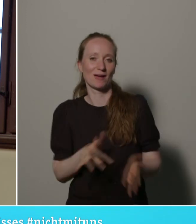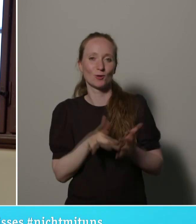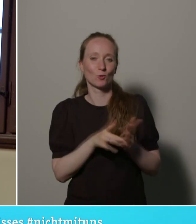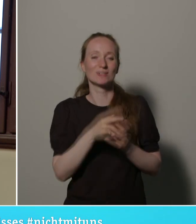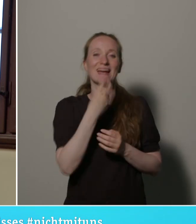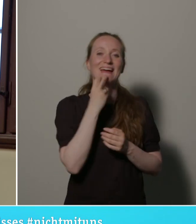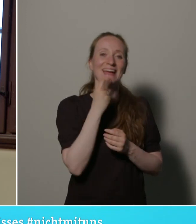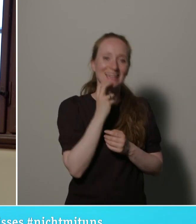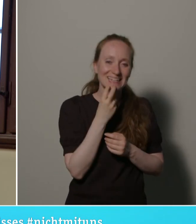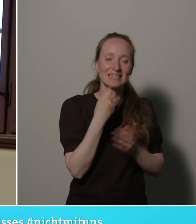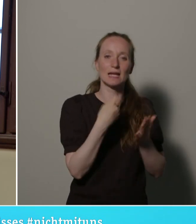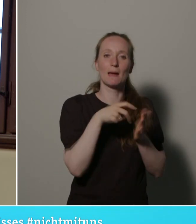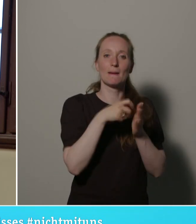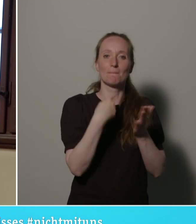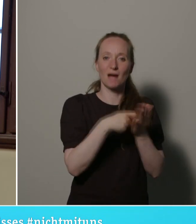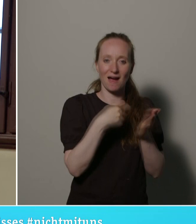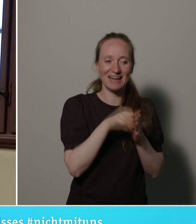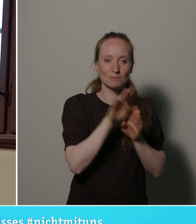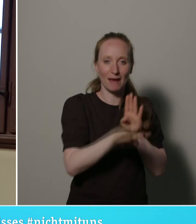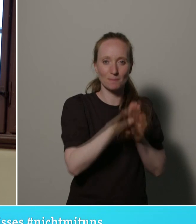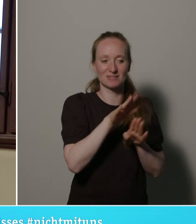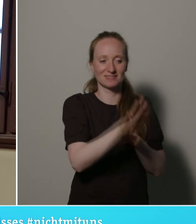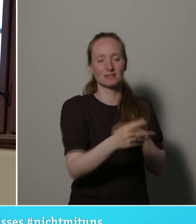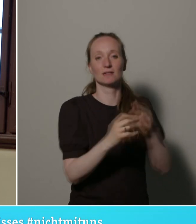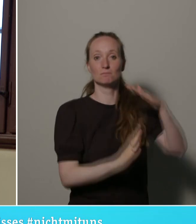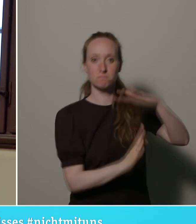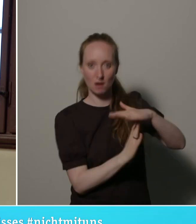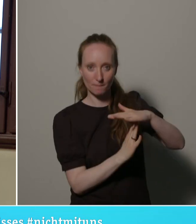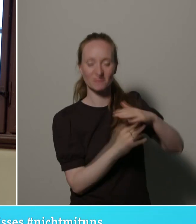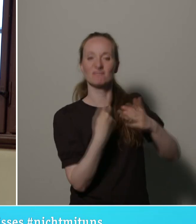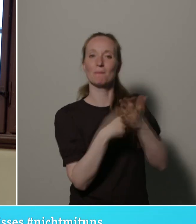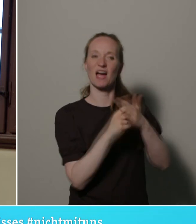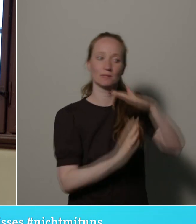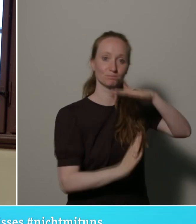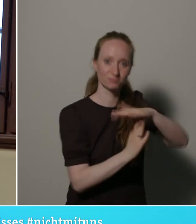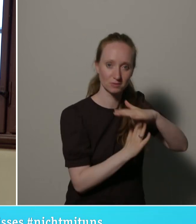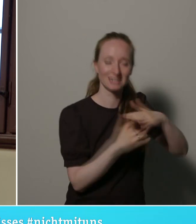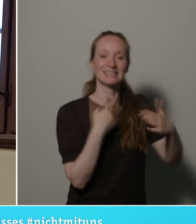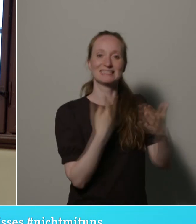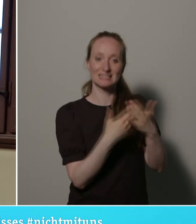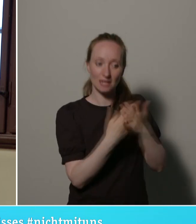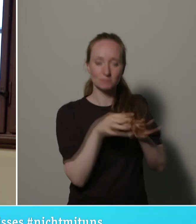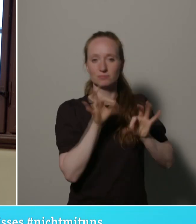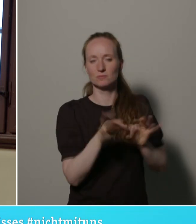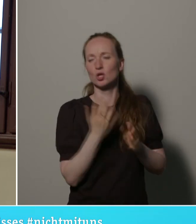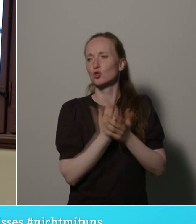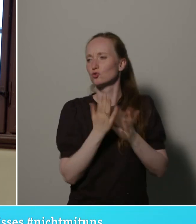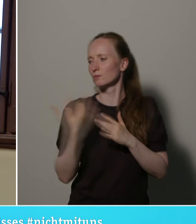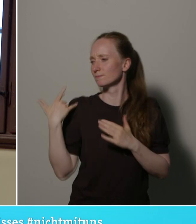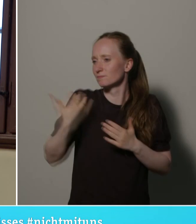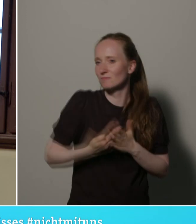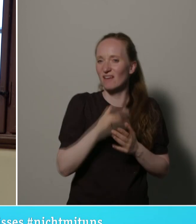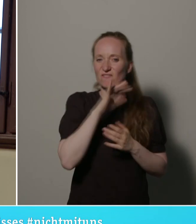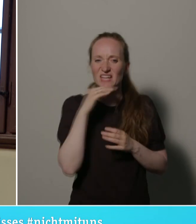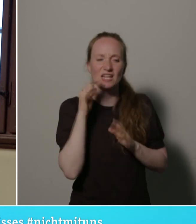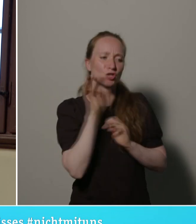der Energiepreisbremse gibt. Von daher will ich das an dieser Stelle nochmal unterstreichen. Wir hören immer viel Geschimpfe über die Bundesregierung,